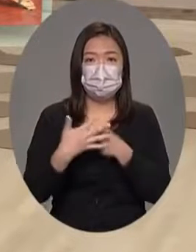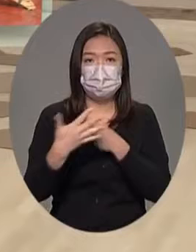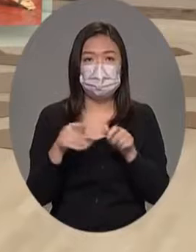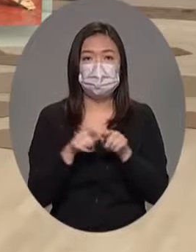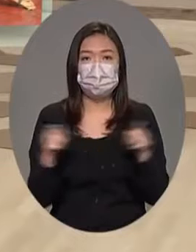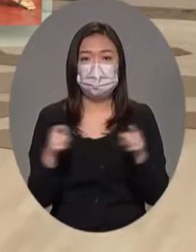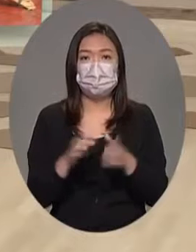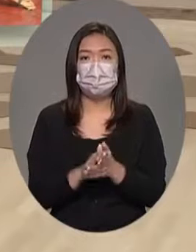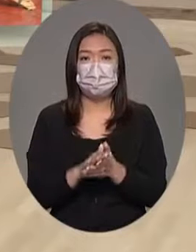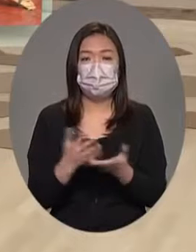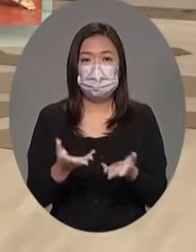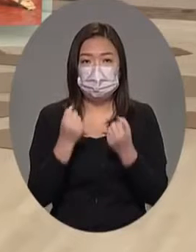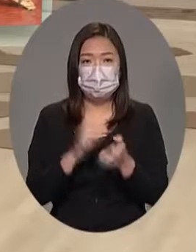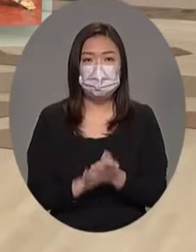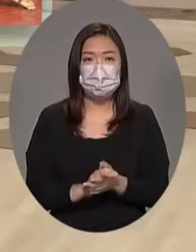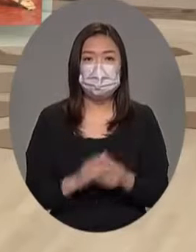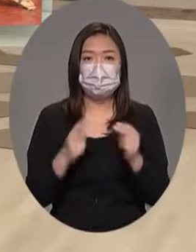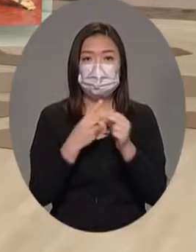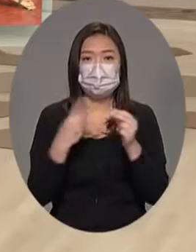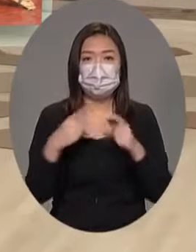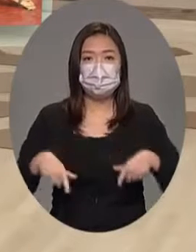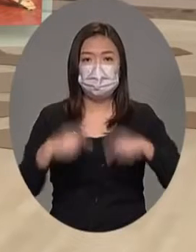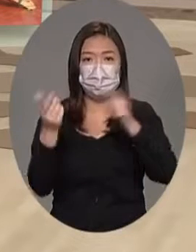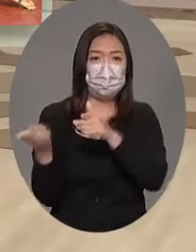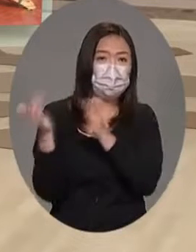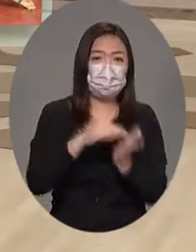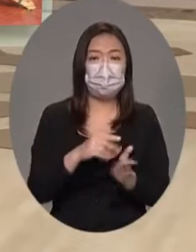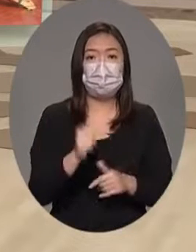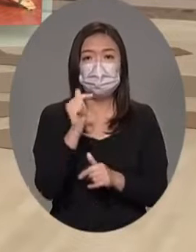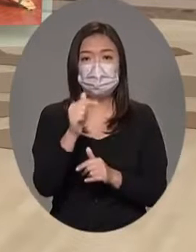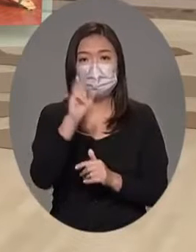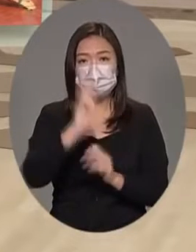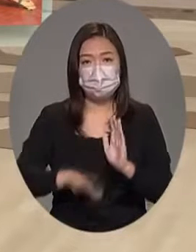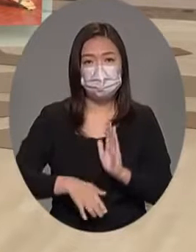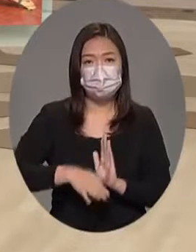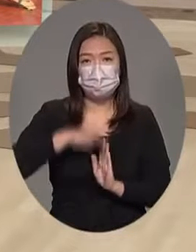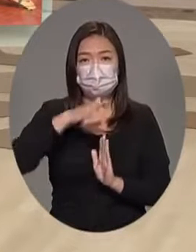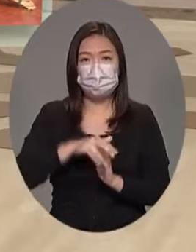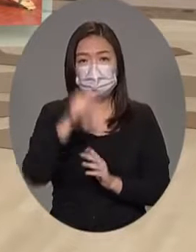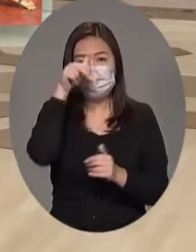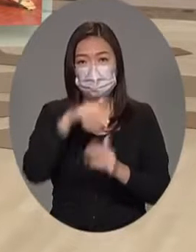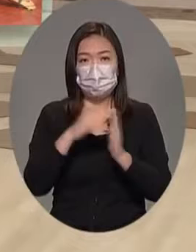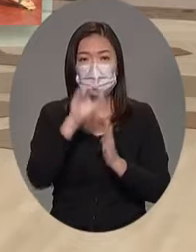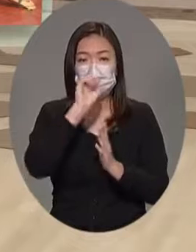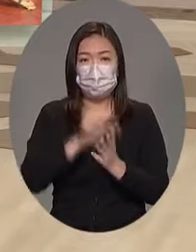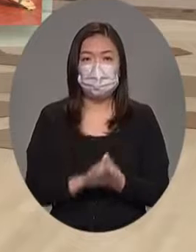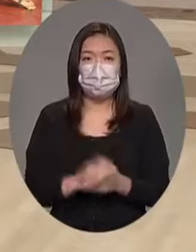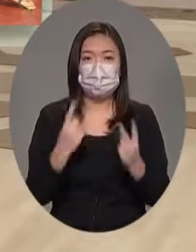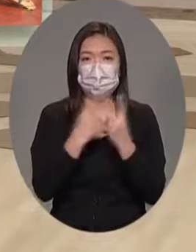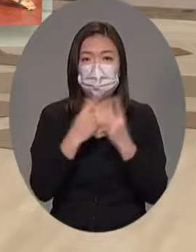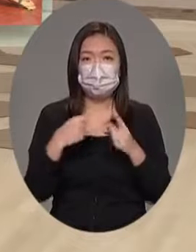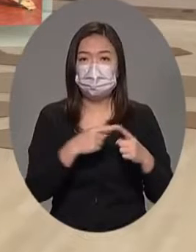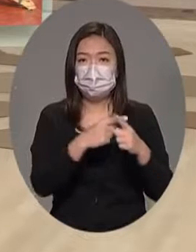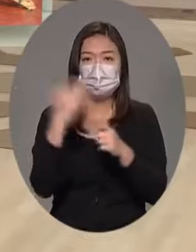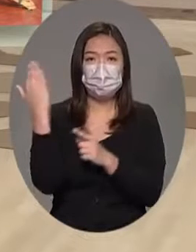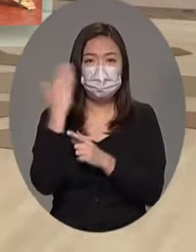五長啊。當局咧至少收到咧72宗臨時報告，10宗咧水浸個案。啊，醫院管理局就話啦，